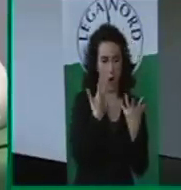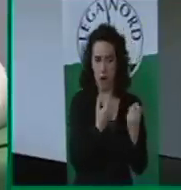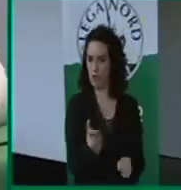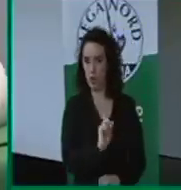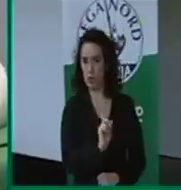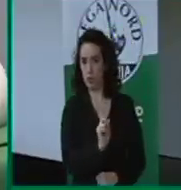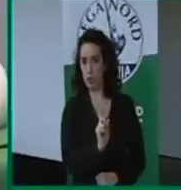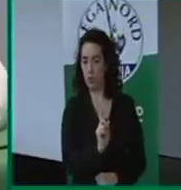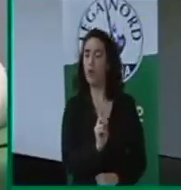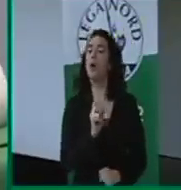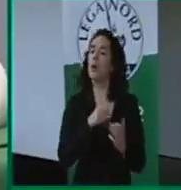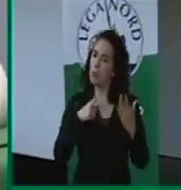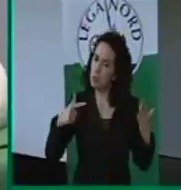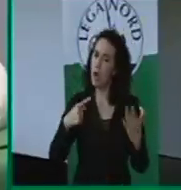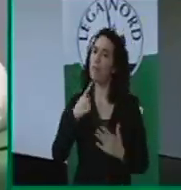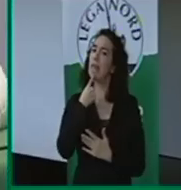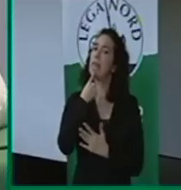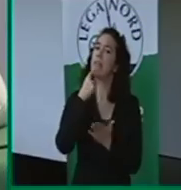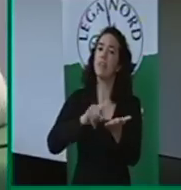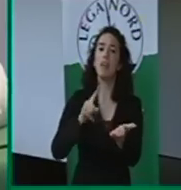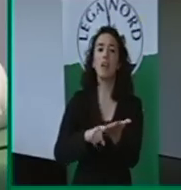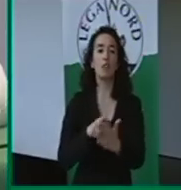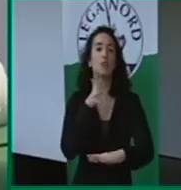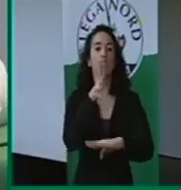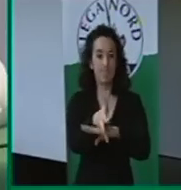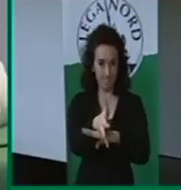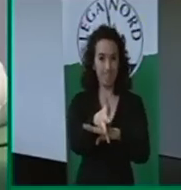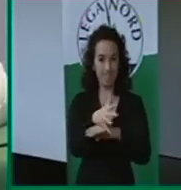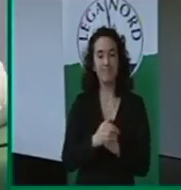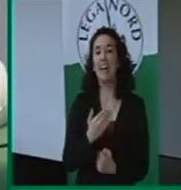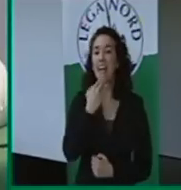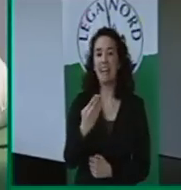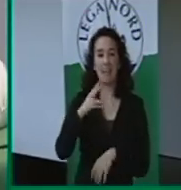però che almeno ci sia il diritto di parlarne Grazie